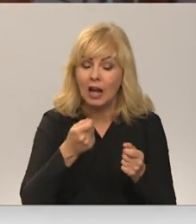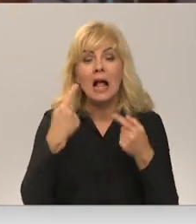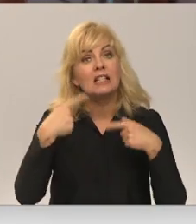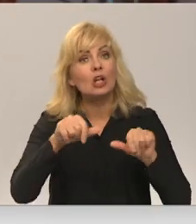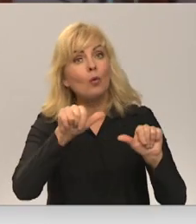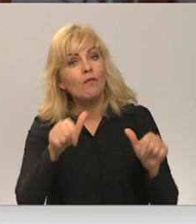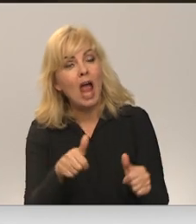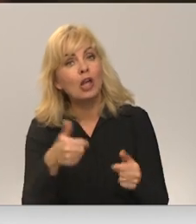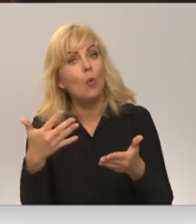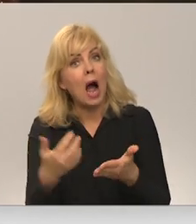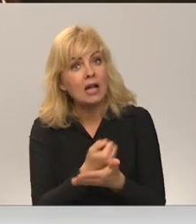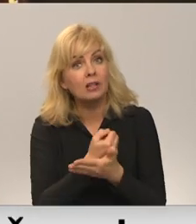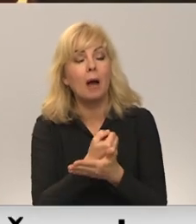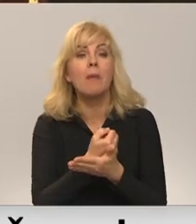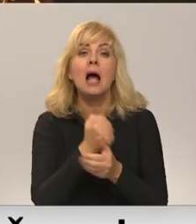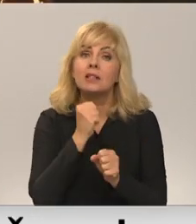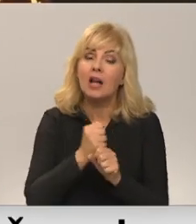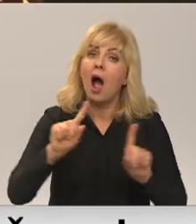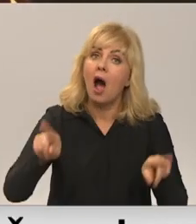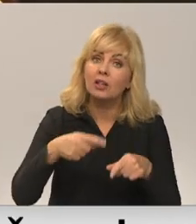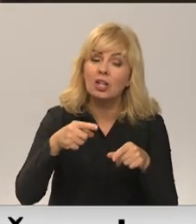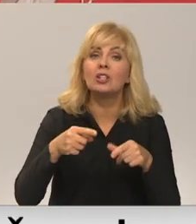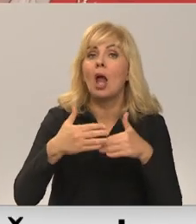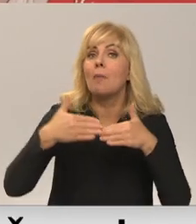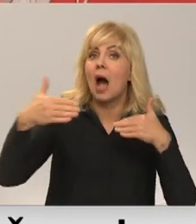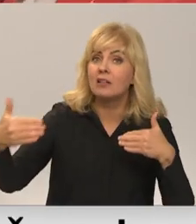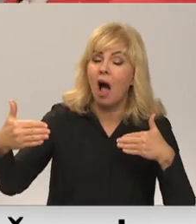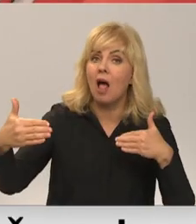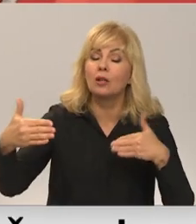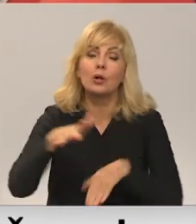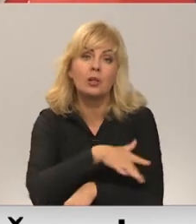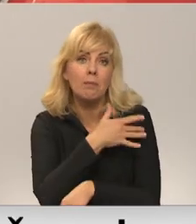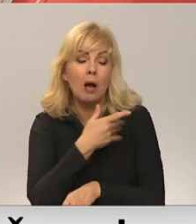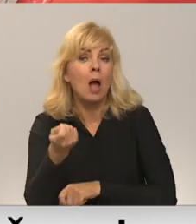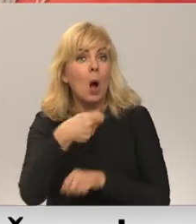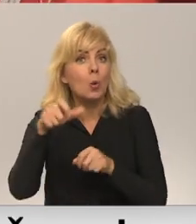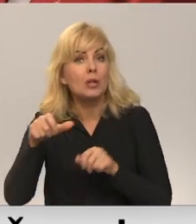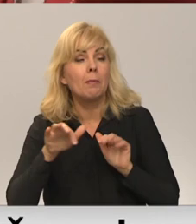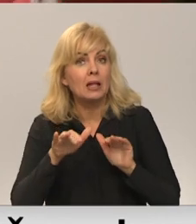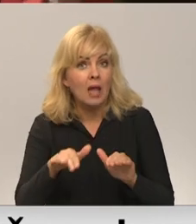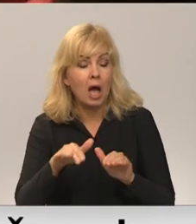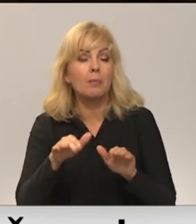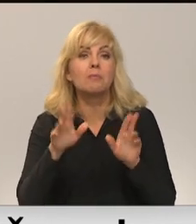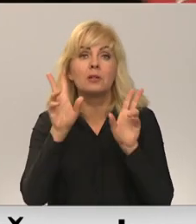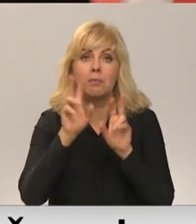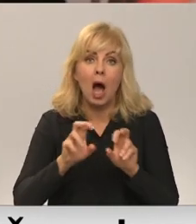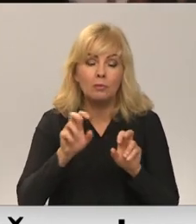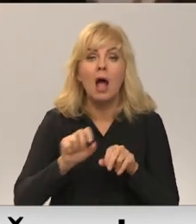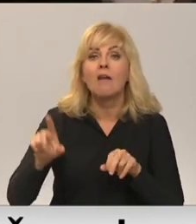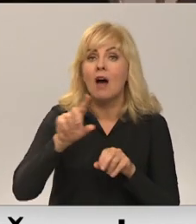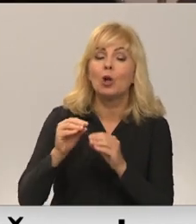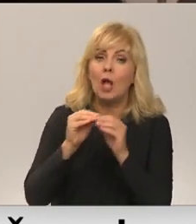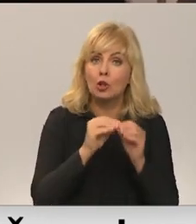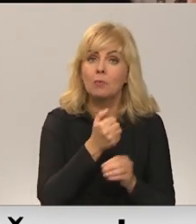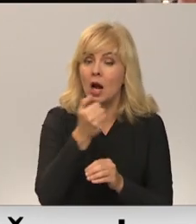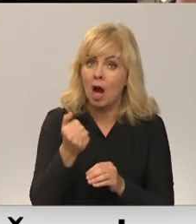kā strādāt, attīstījām attālinātos pakalpojumus. Uzņēmēji, kuru darbība mērāma vairākos 10. Gadu,